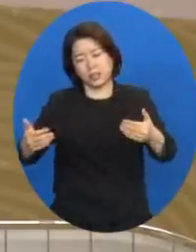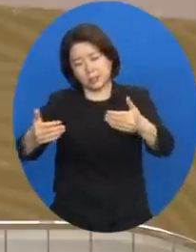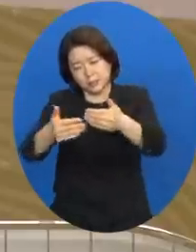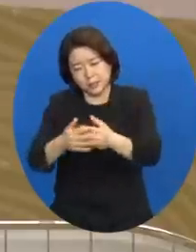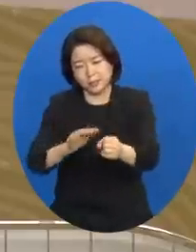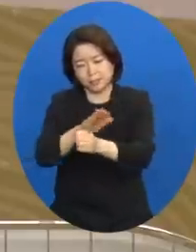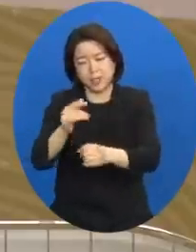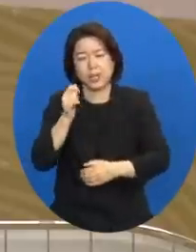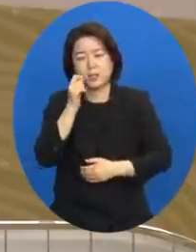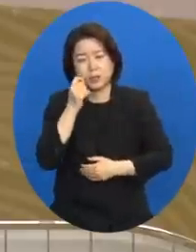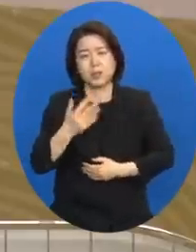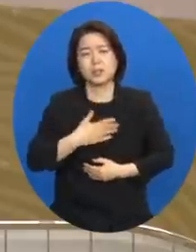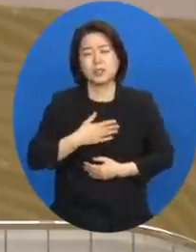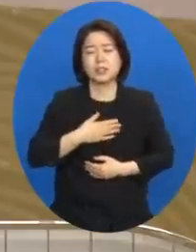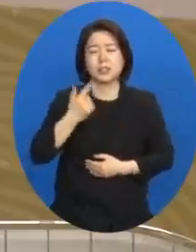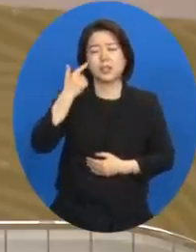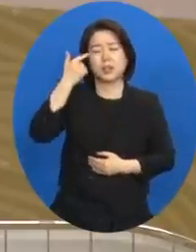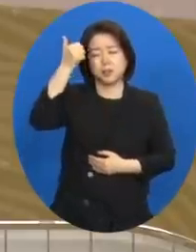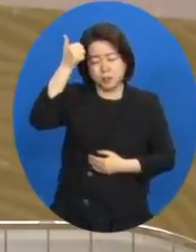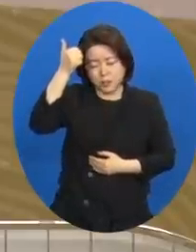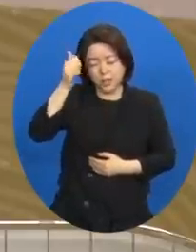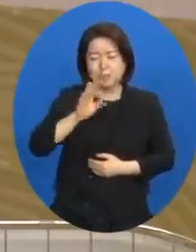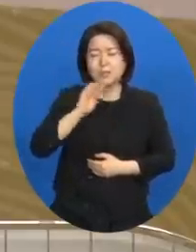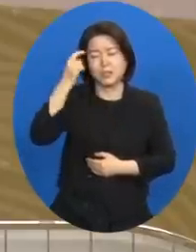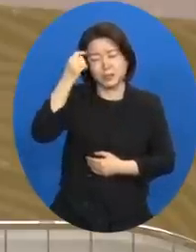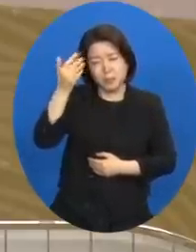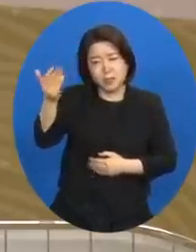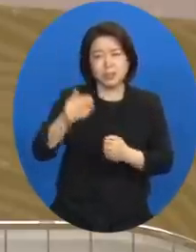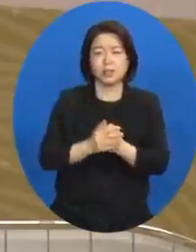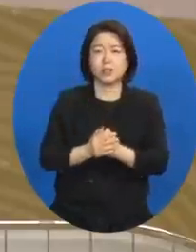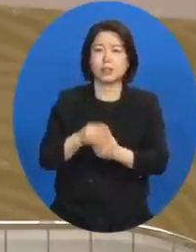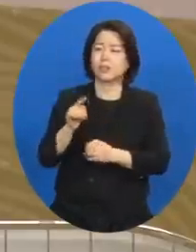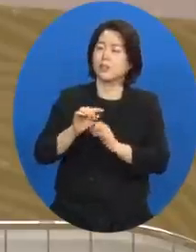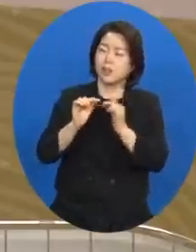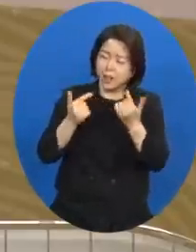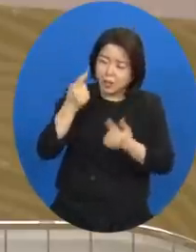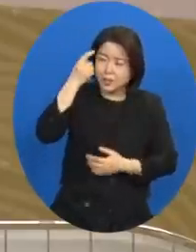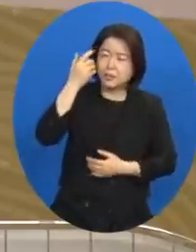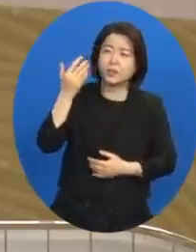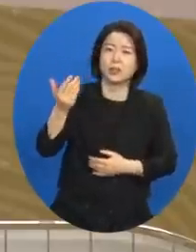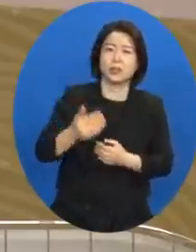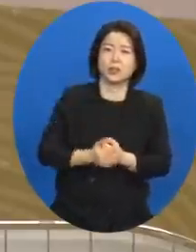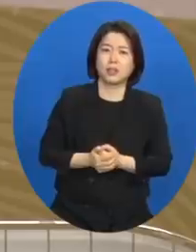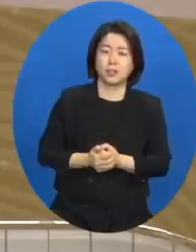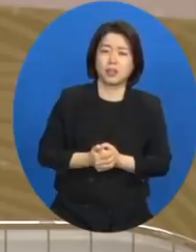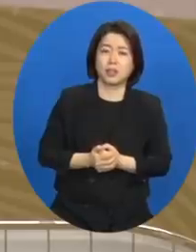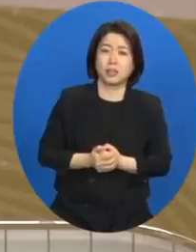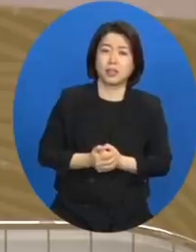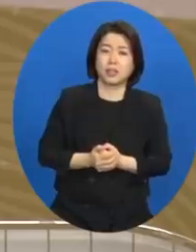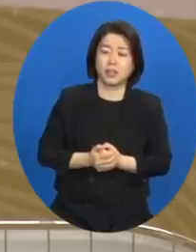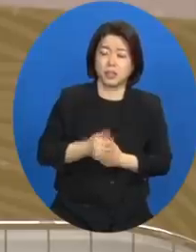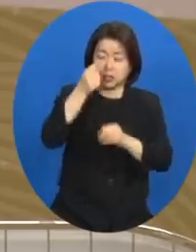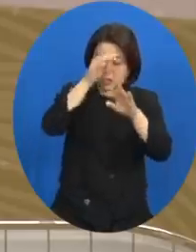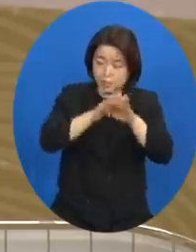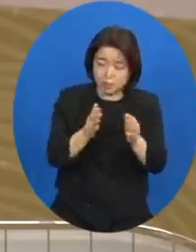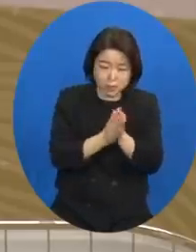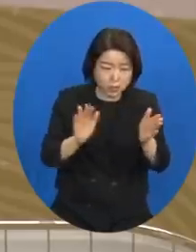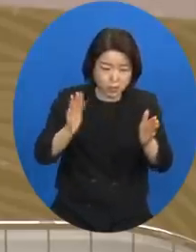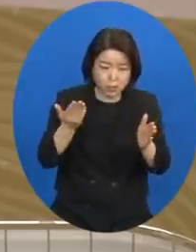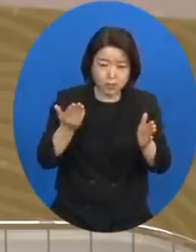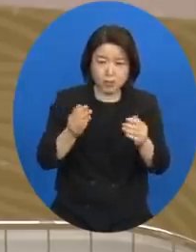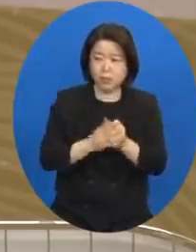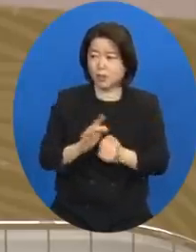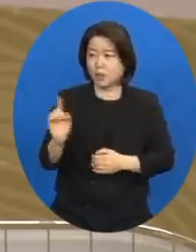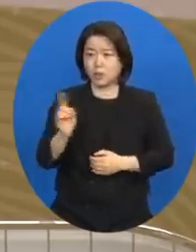못하는 제가 목사입니까? 이거 안 됩니다. 자, 예배는 시작해야 되는데